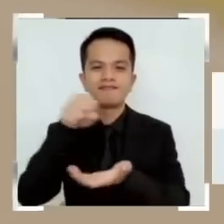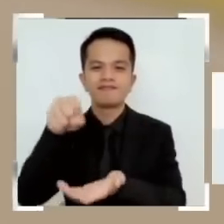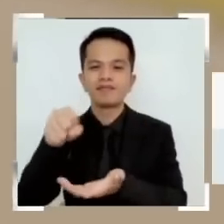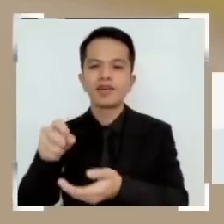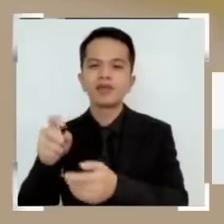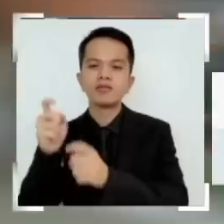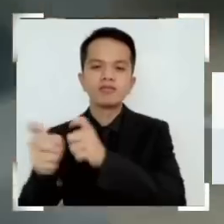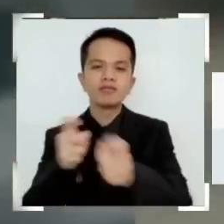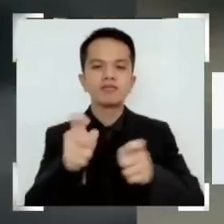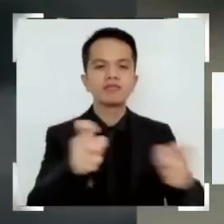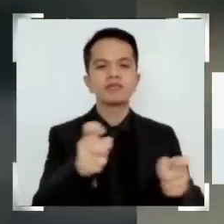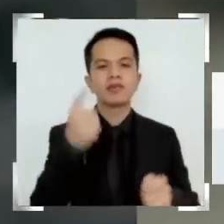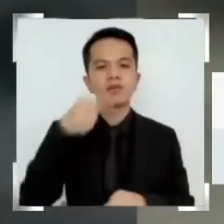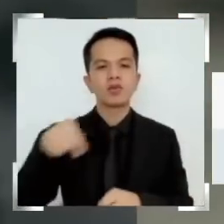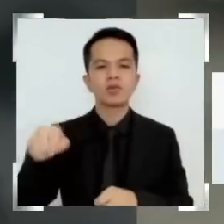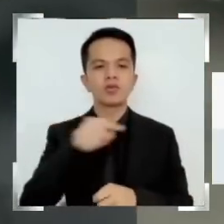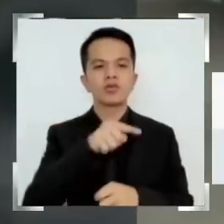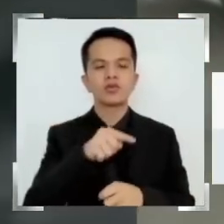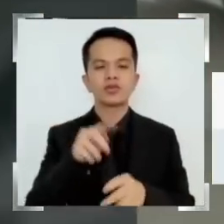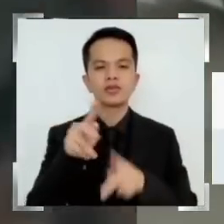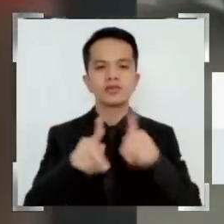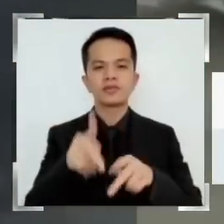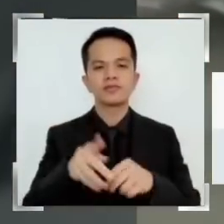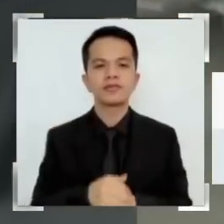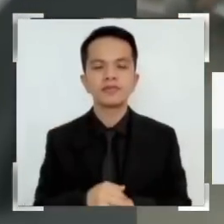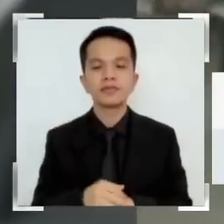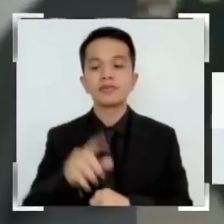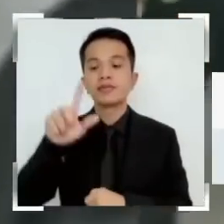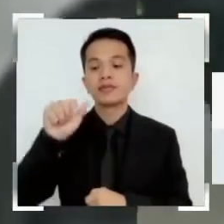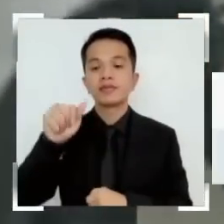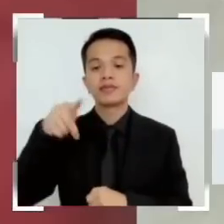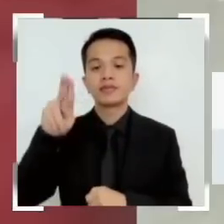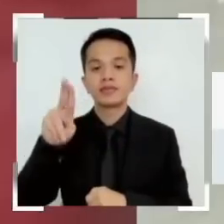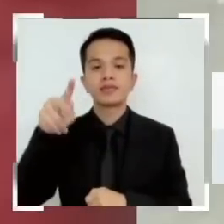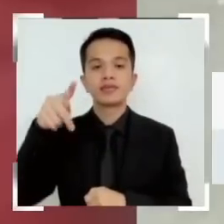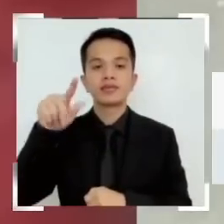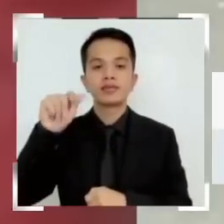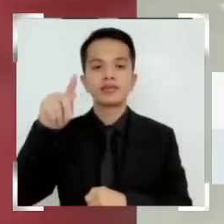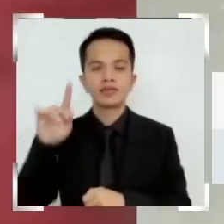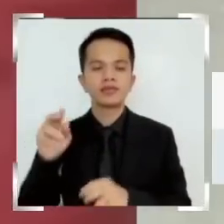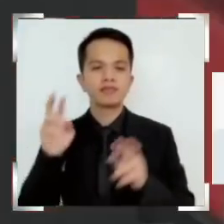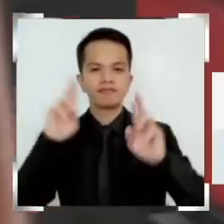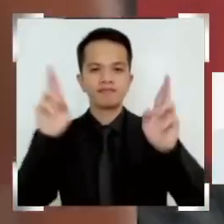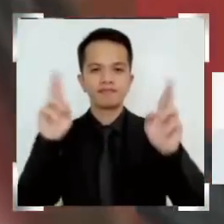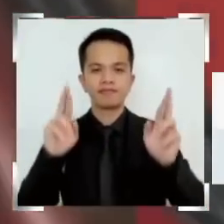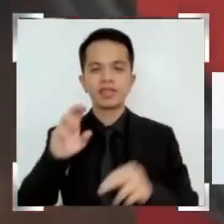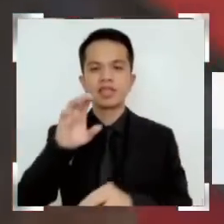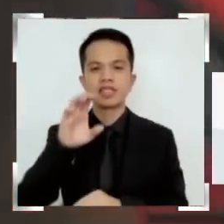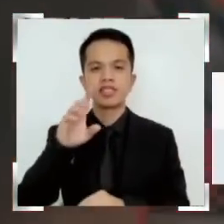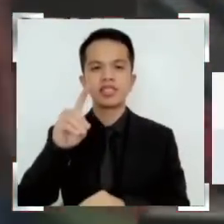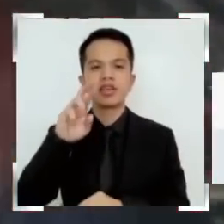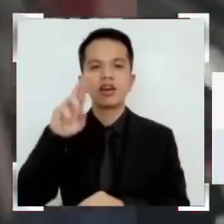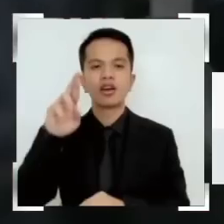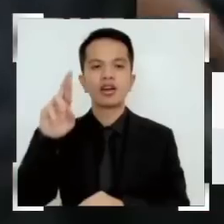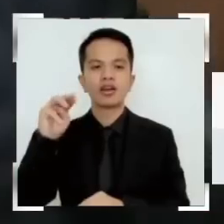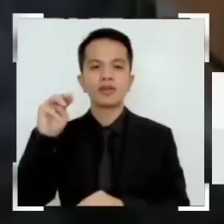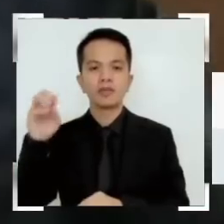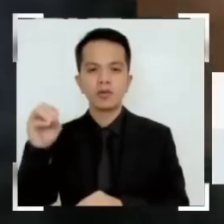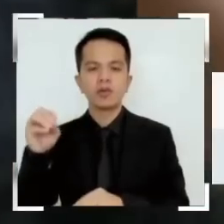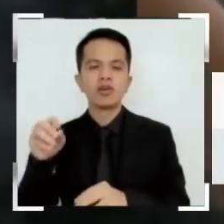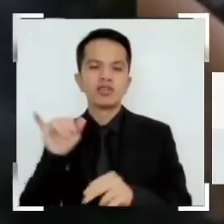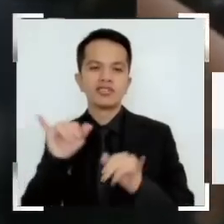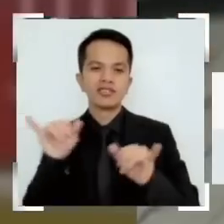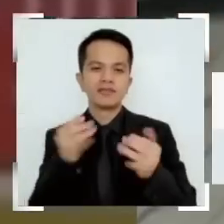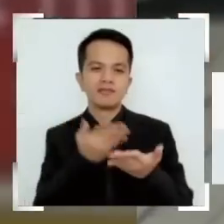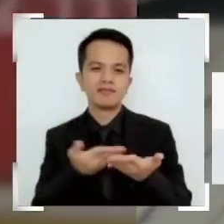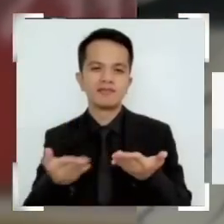bagyo. Sa lungsod naman ng Lapu-Lapu, nakahanda na ang mga tauhan ng CDRRMO at mga kagamitan nila para sa pagdating ng